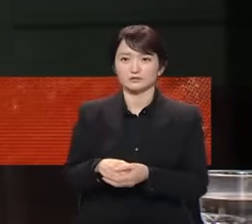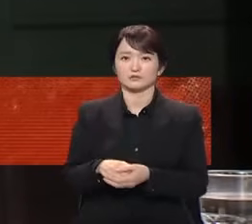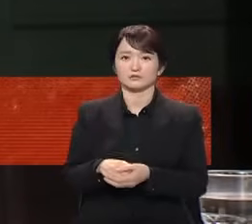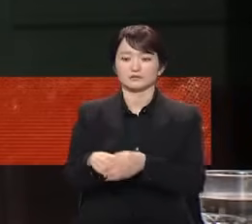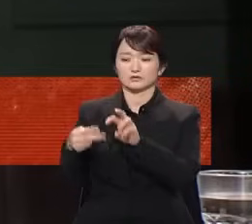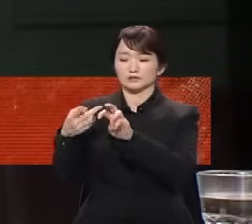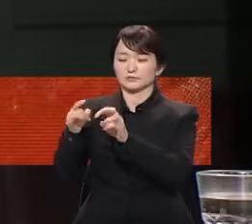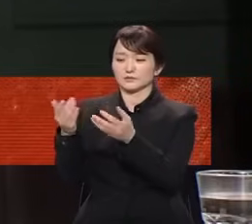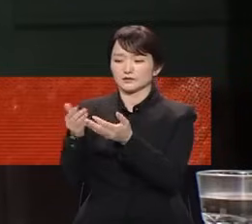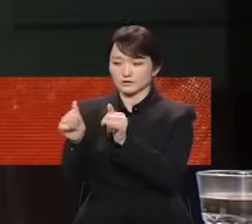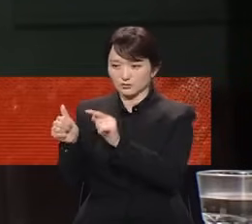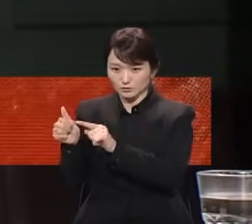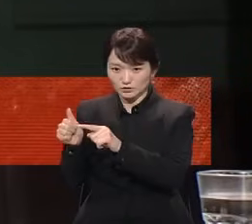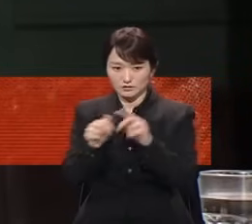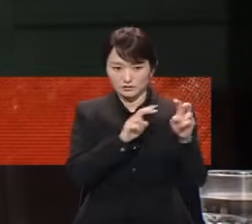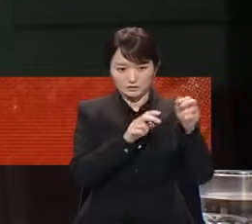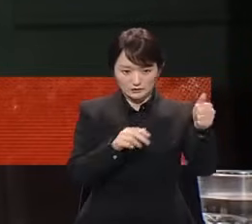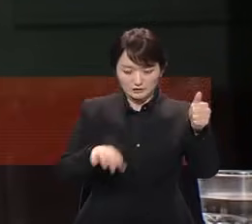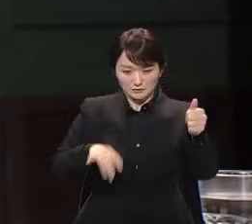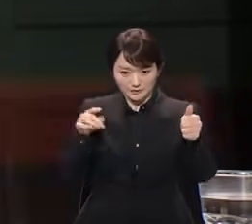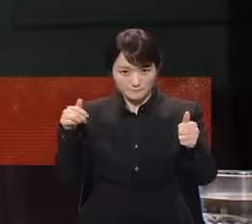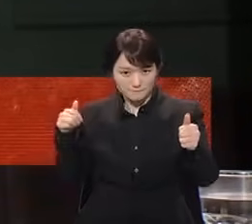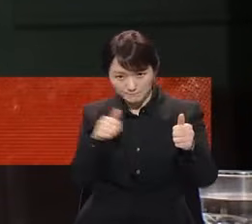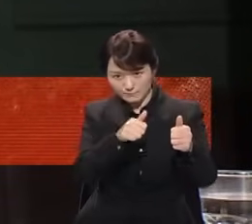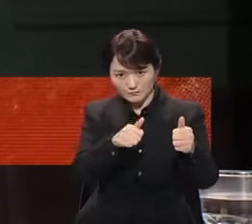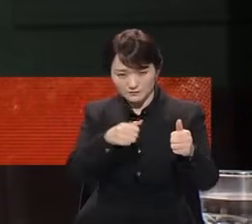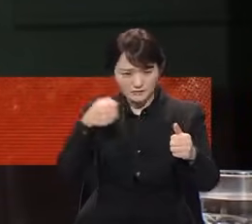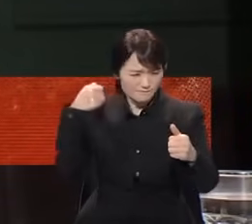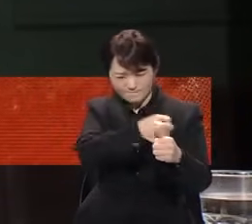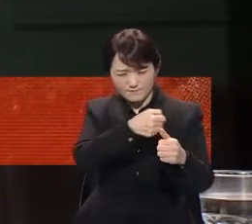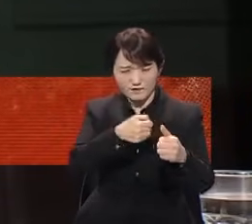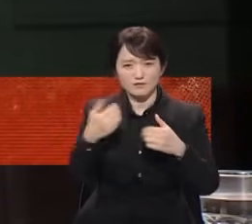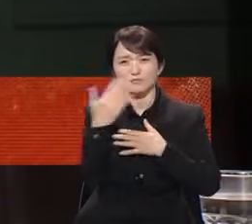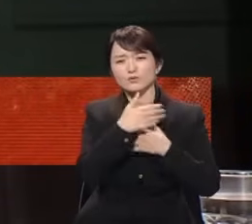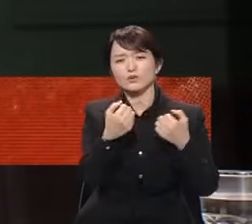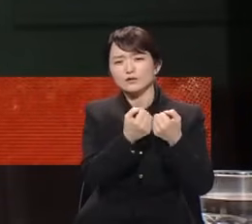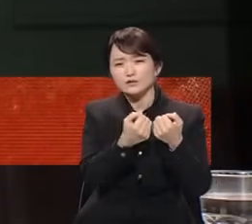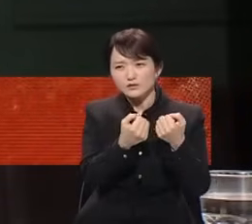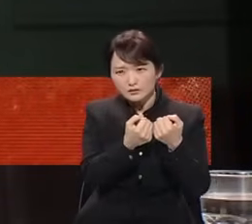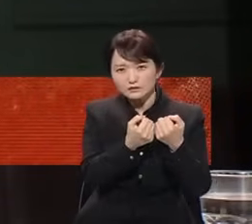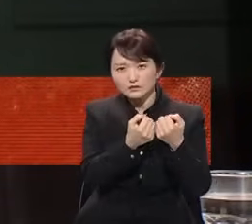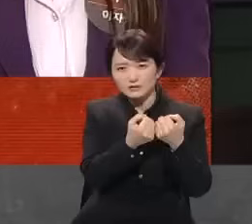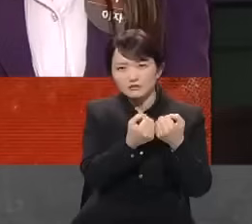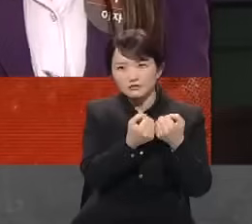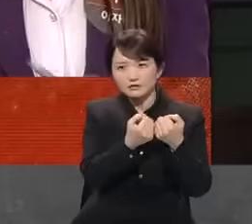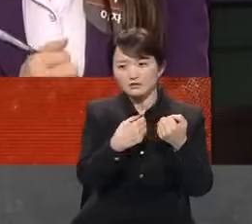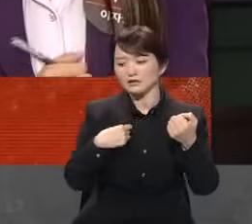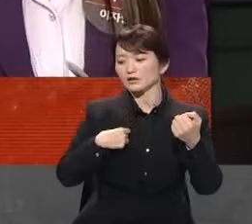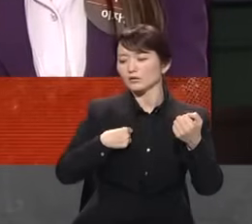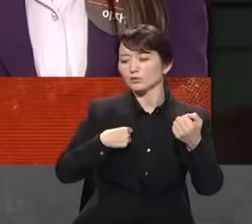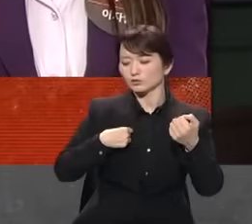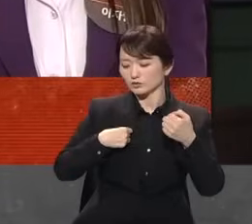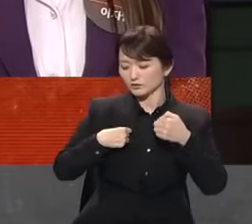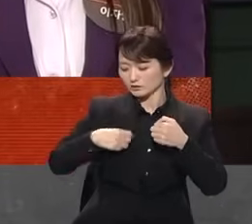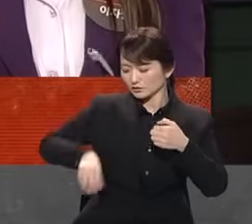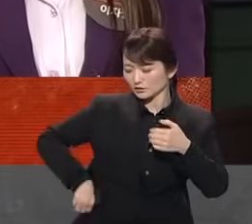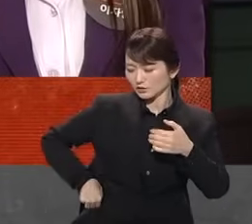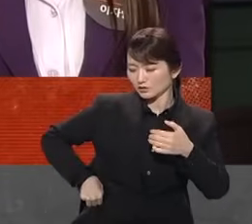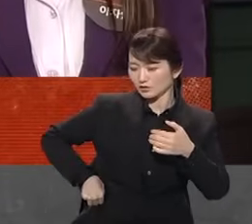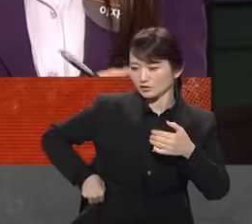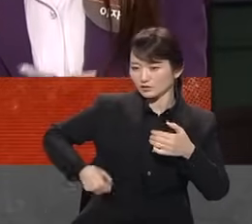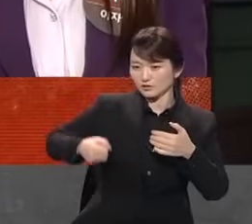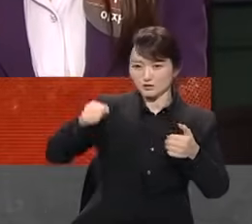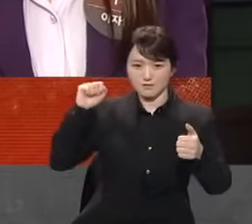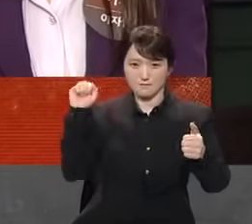사장을 찾아갔고 또 이 직원이 먼저 주먹을 휘두르고 몸싸움을 벌이고 폭행을 하다가요. 심지어는 이 겉옷에서 둔기를 꺼냈다. 그래서 이